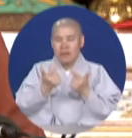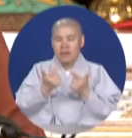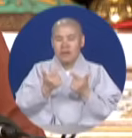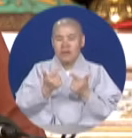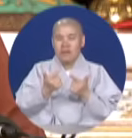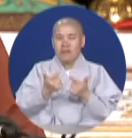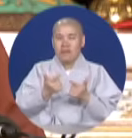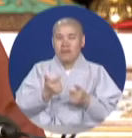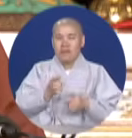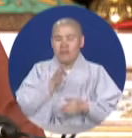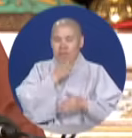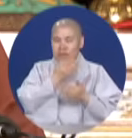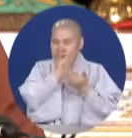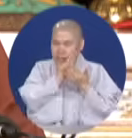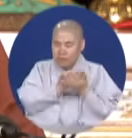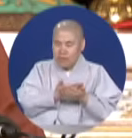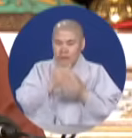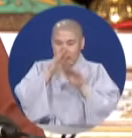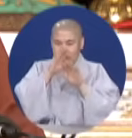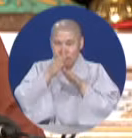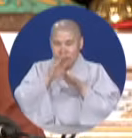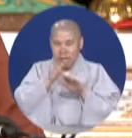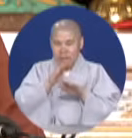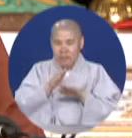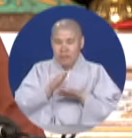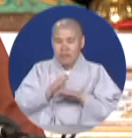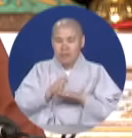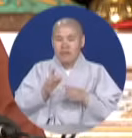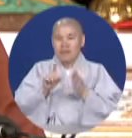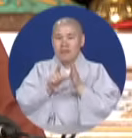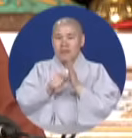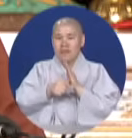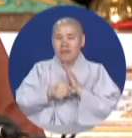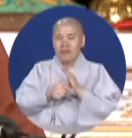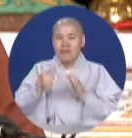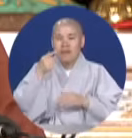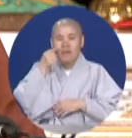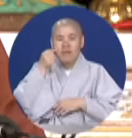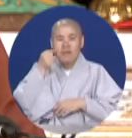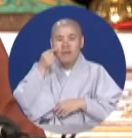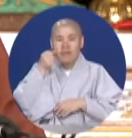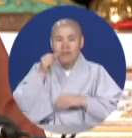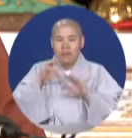이게 아주 굉장히 중요한 점이에요. 그래서 이제 그 당시에 일본에서